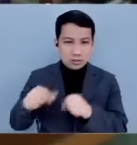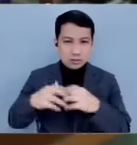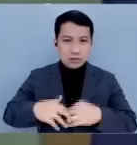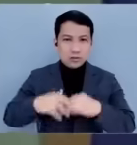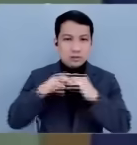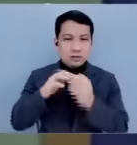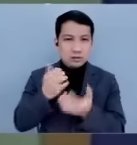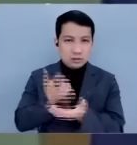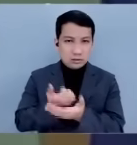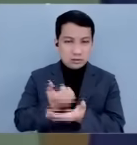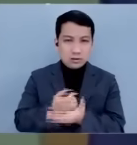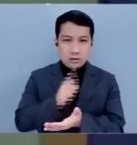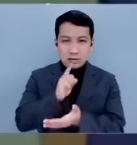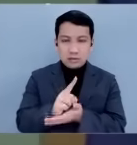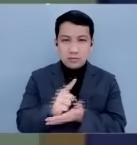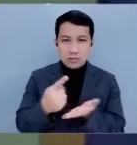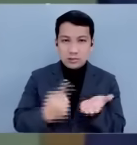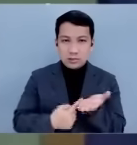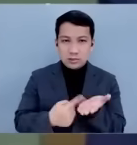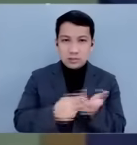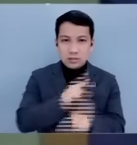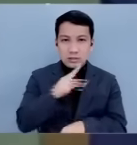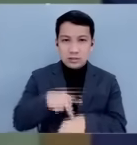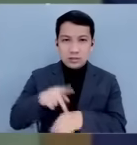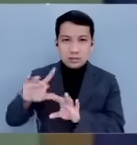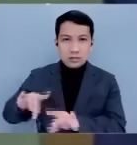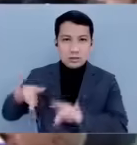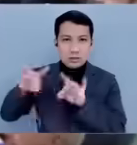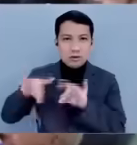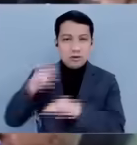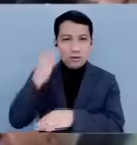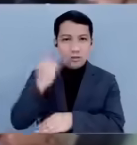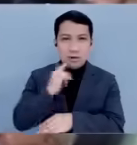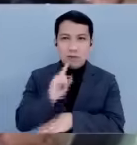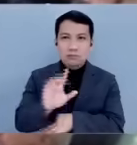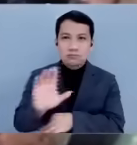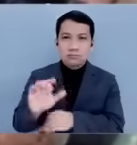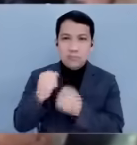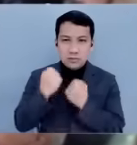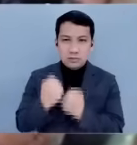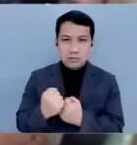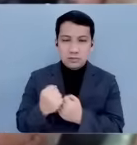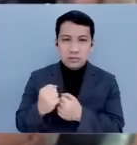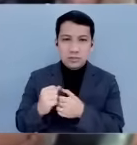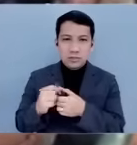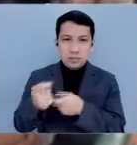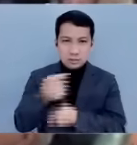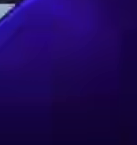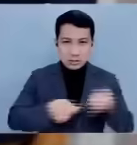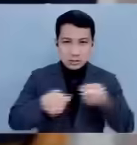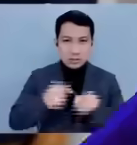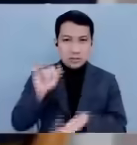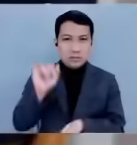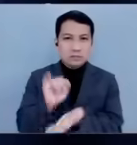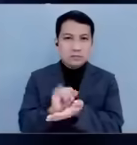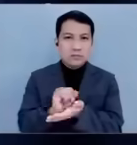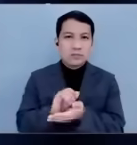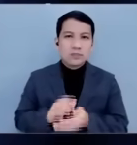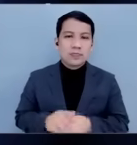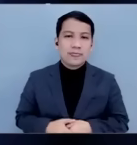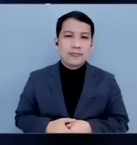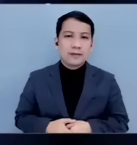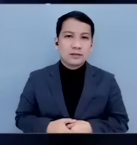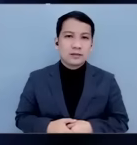ekonomiya, pinag-usapan ng Pilipinas at Australia kung paanong mapapalakas ang trade at investment.